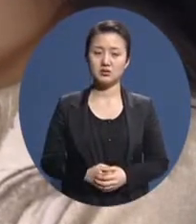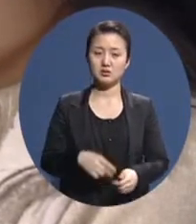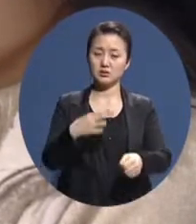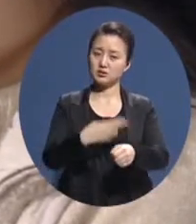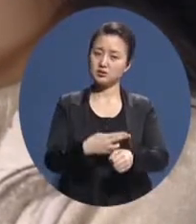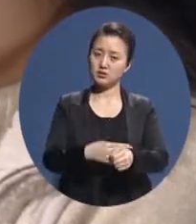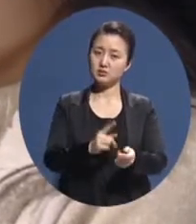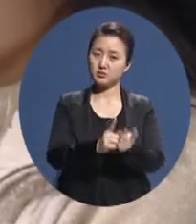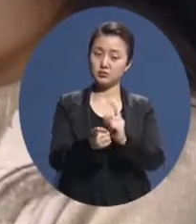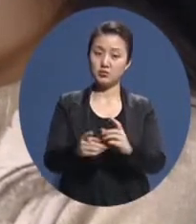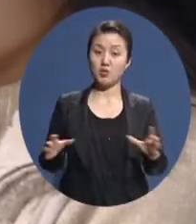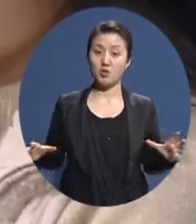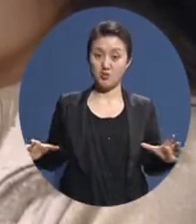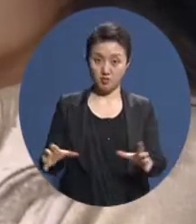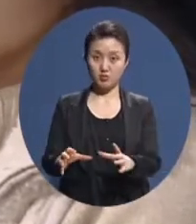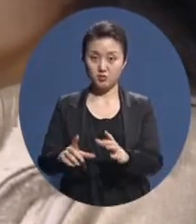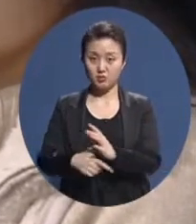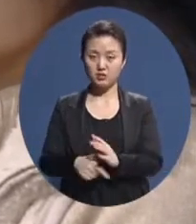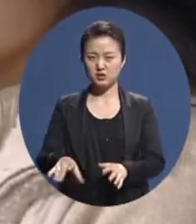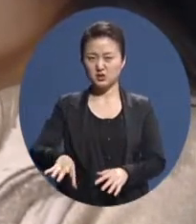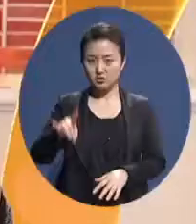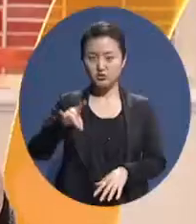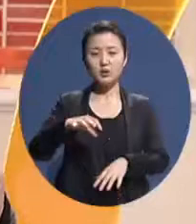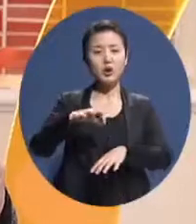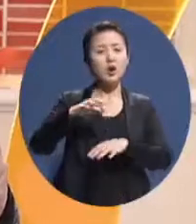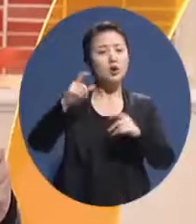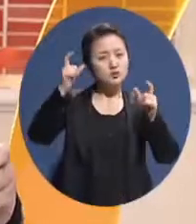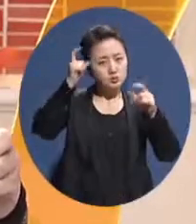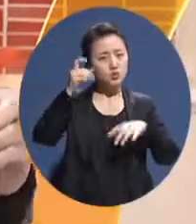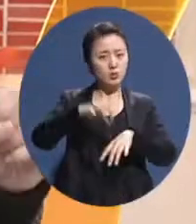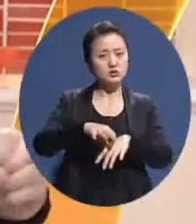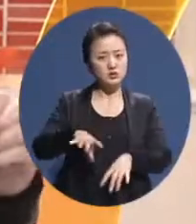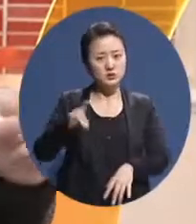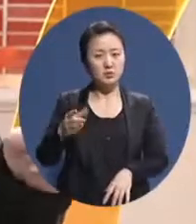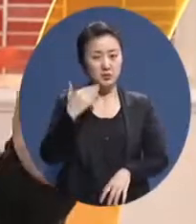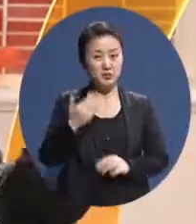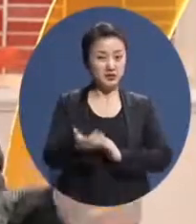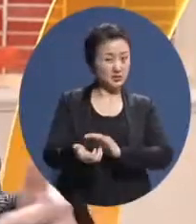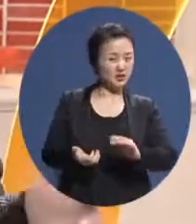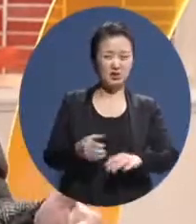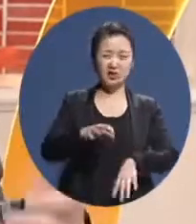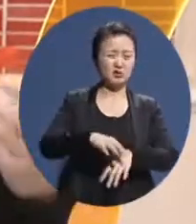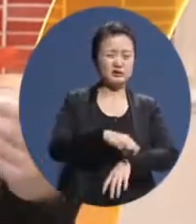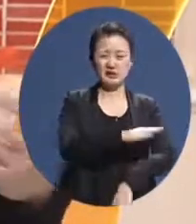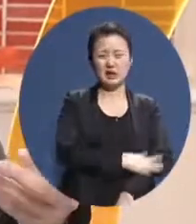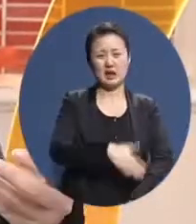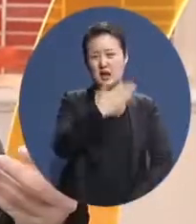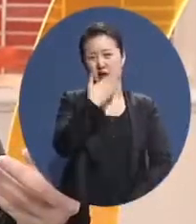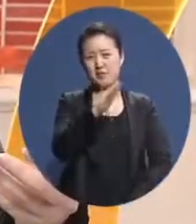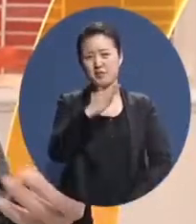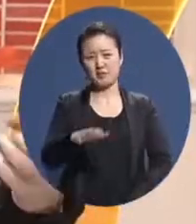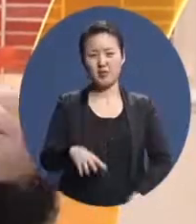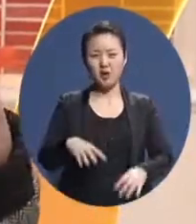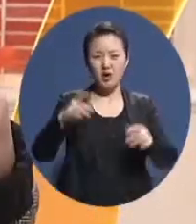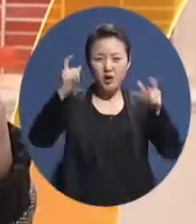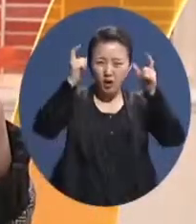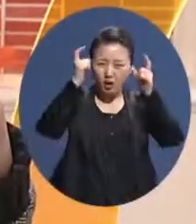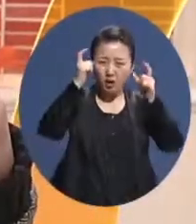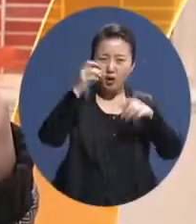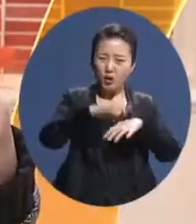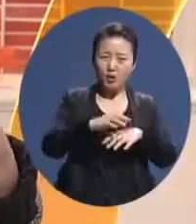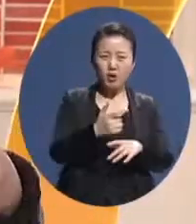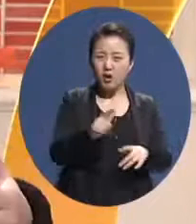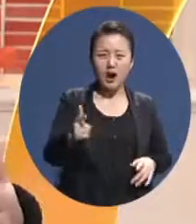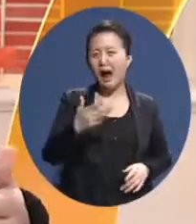처음으로 소고기를 이야. 이렇게 입에 댔습니다. 물론 그 전에 조금 먹긴 했지만 불고기처럼 양념을 해서 이 고기 냄새가 나지 않을 때 조금 집어